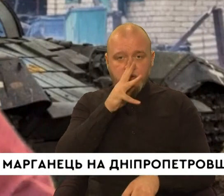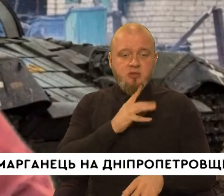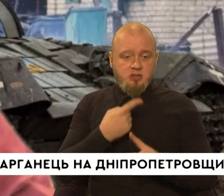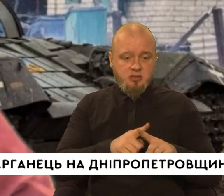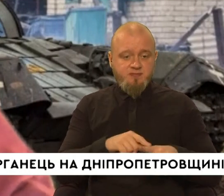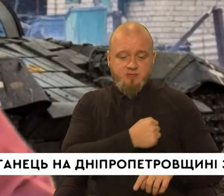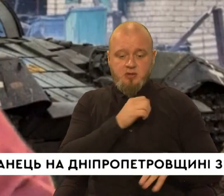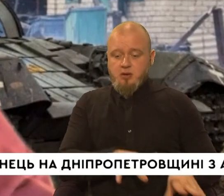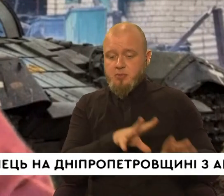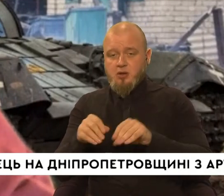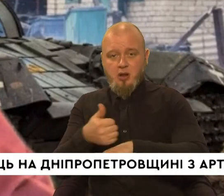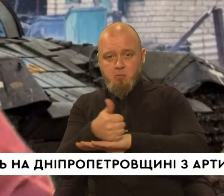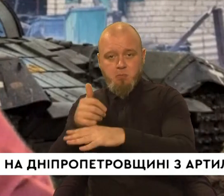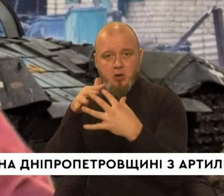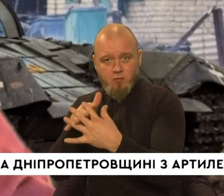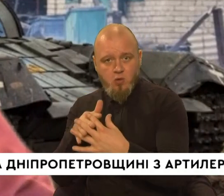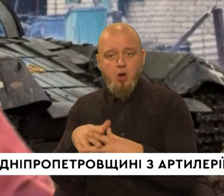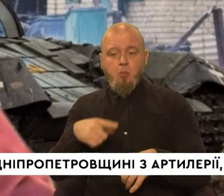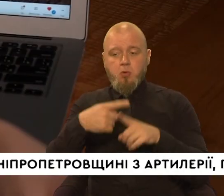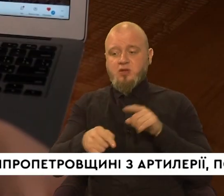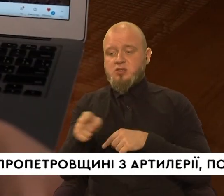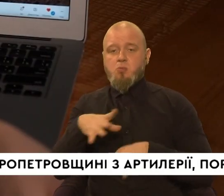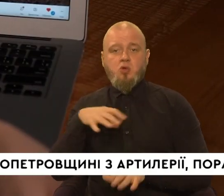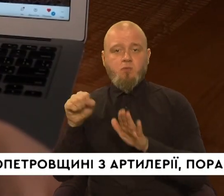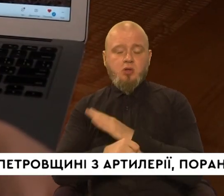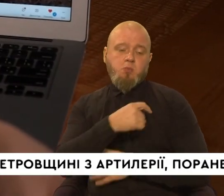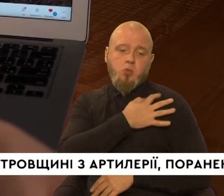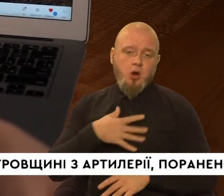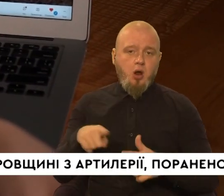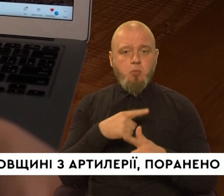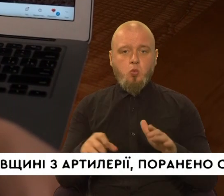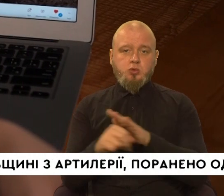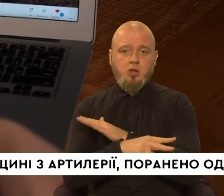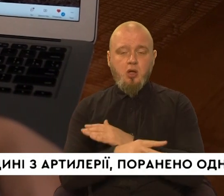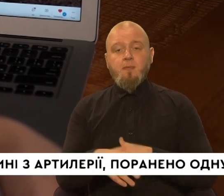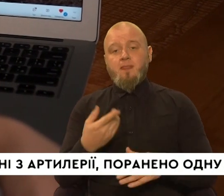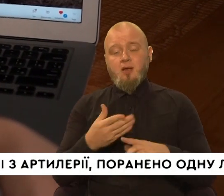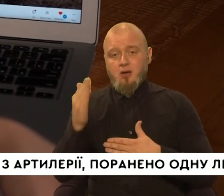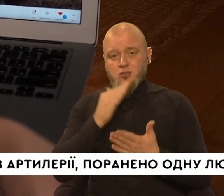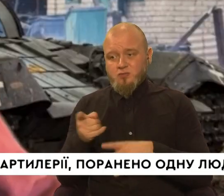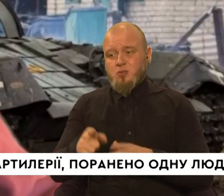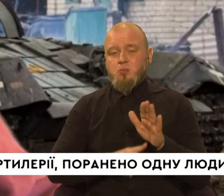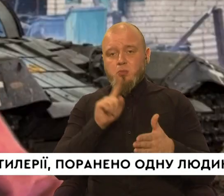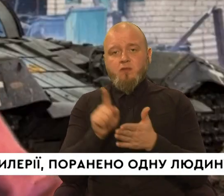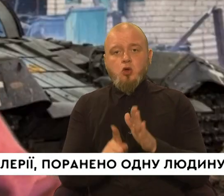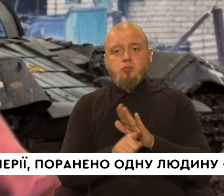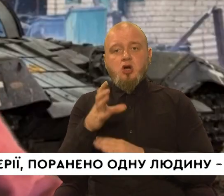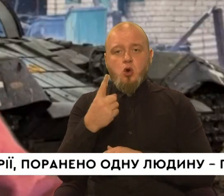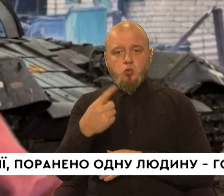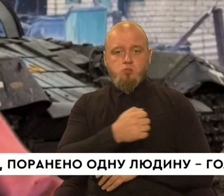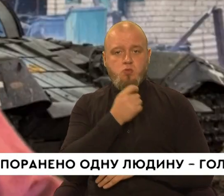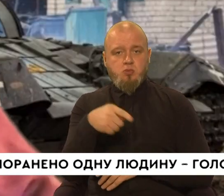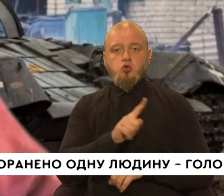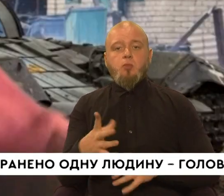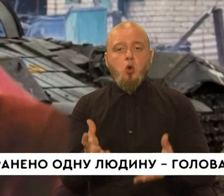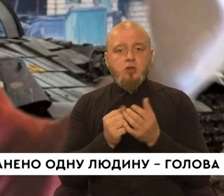війська перекинули на передову, половина із них була вбита, поранена або утекла. Тож вони повинні розпочати ще одну мобілізацію,